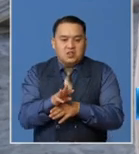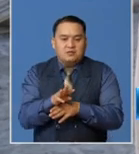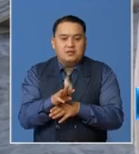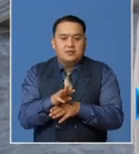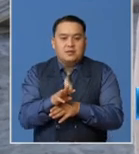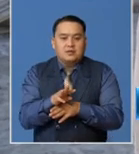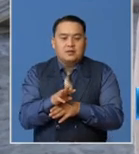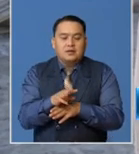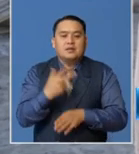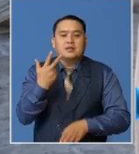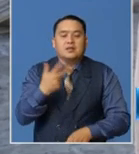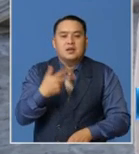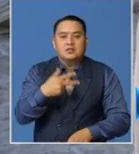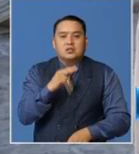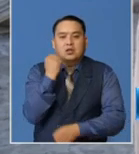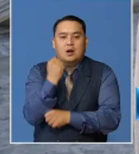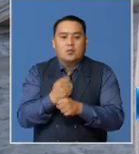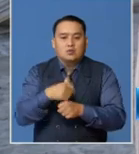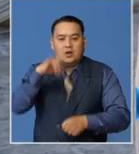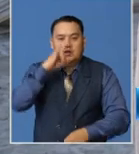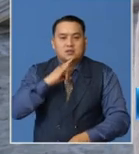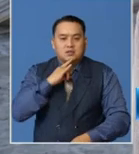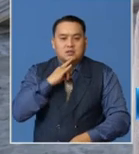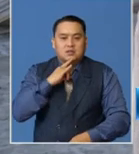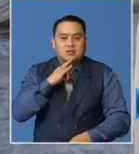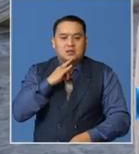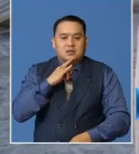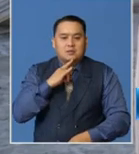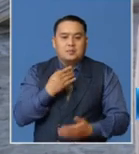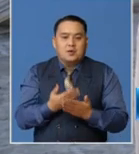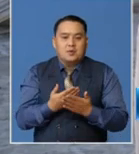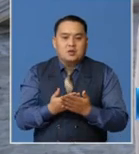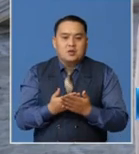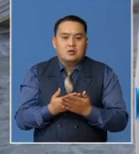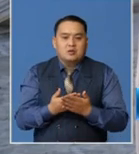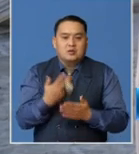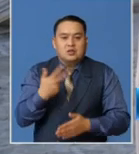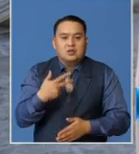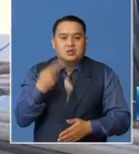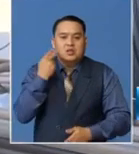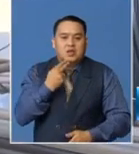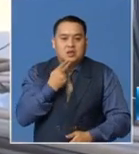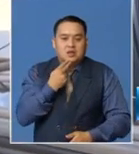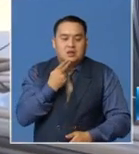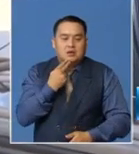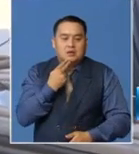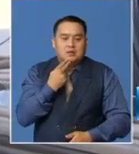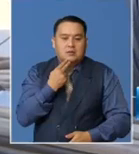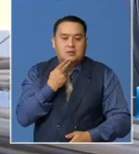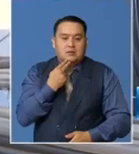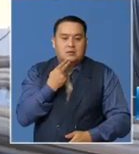30 рабочих со стороны казахстана и около примерно в том в том же как части со стороны китая и